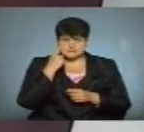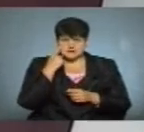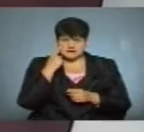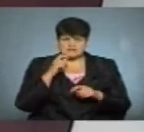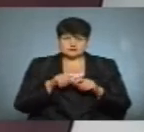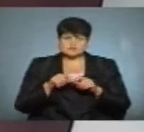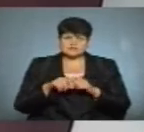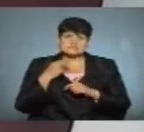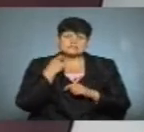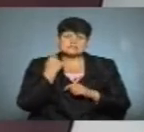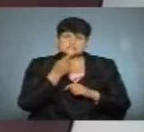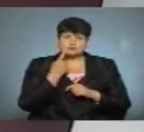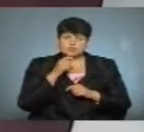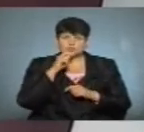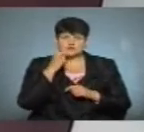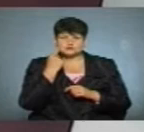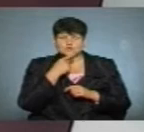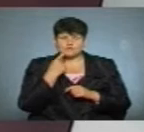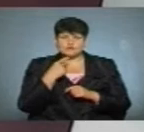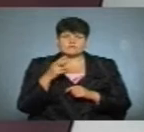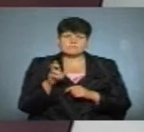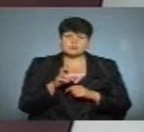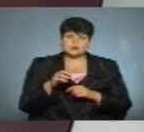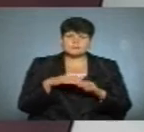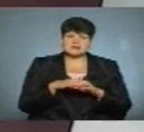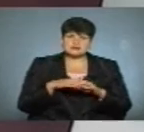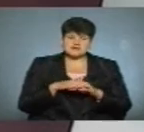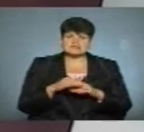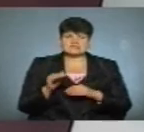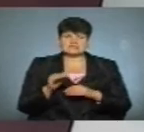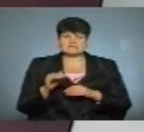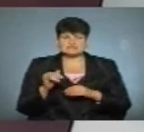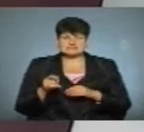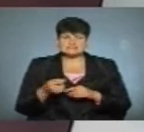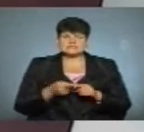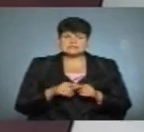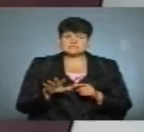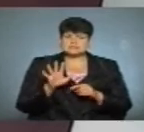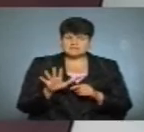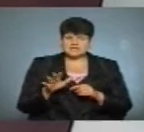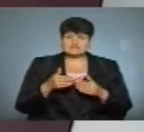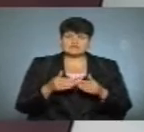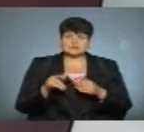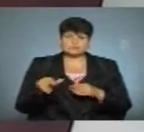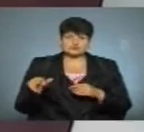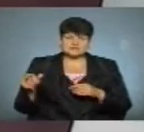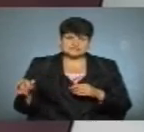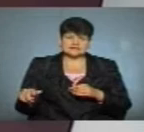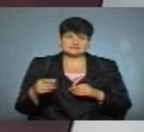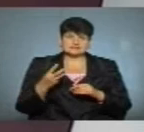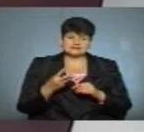тестуванні з англійської мови, історії України, біології, математики і фізики. Це 5 випускників з тернопільських шкіл номер 5, 3